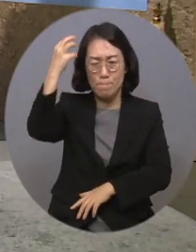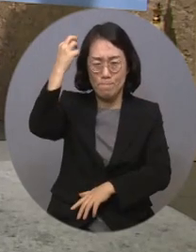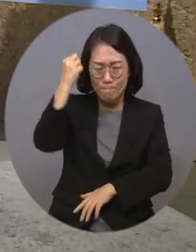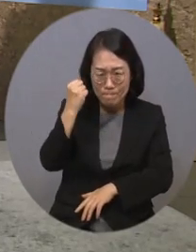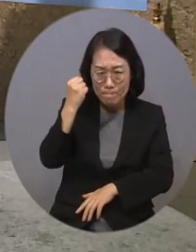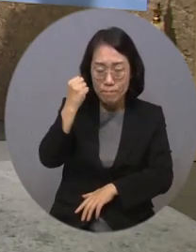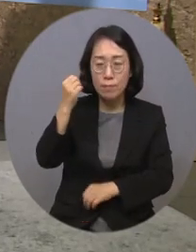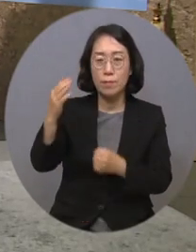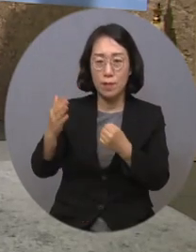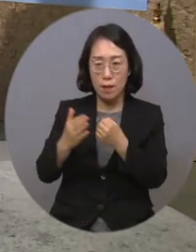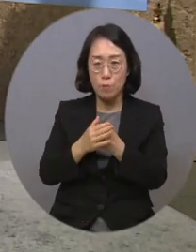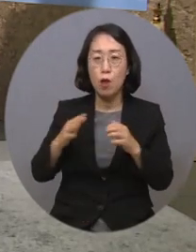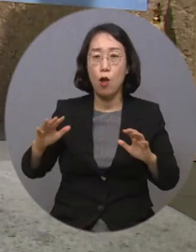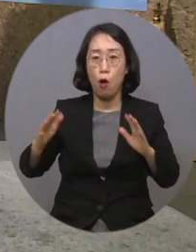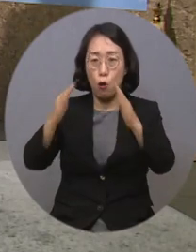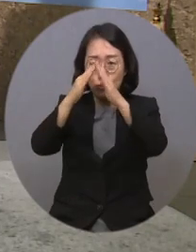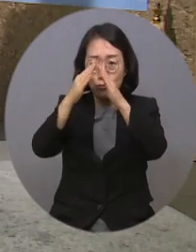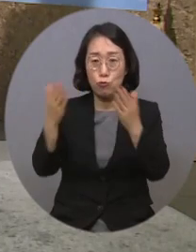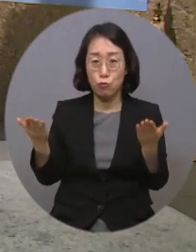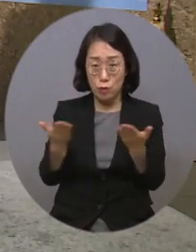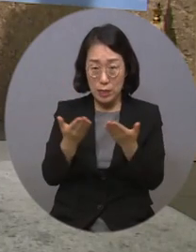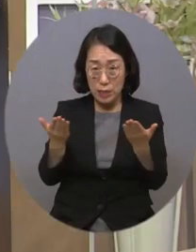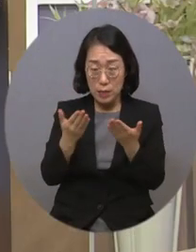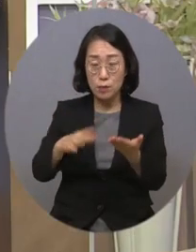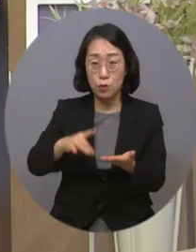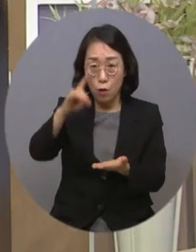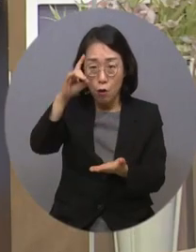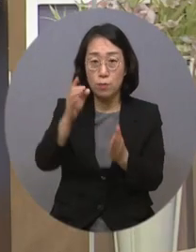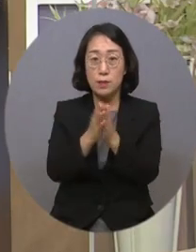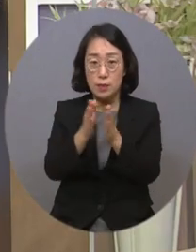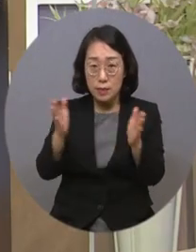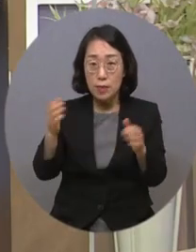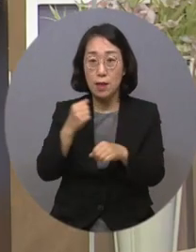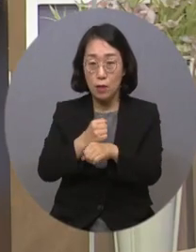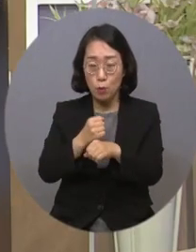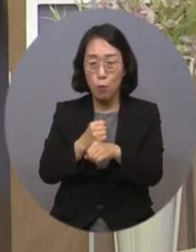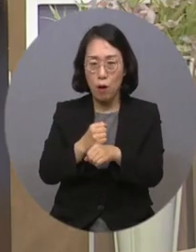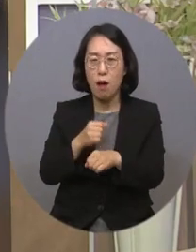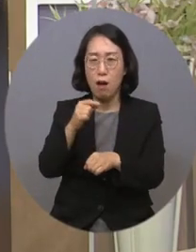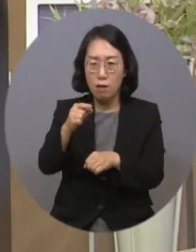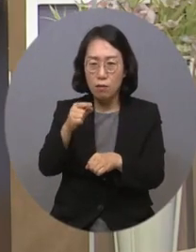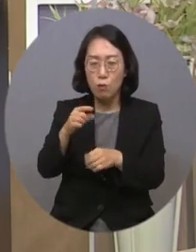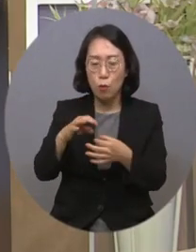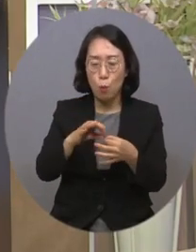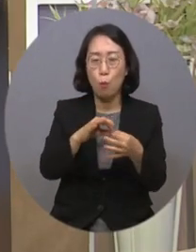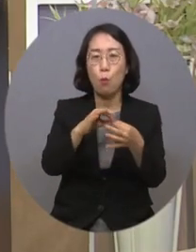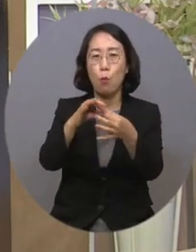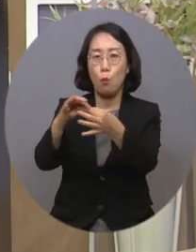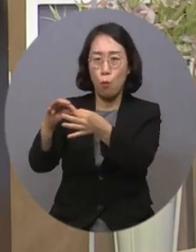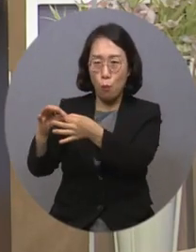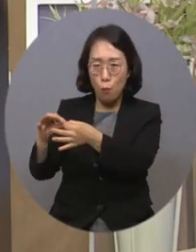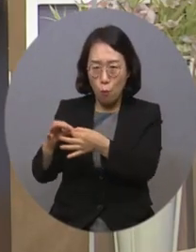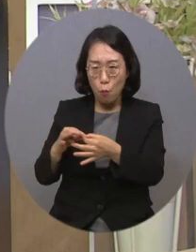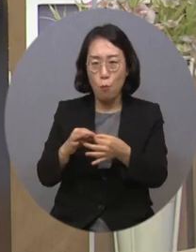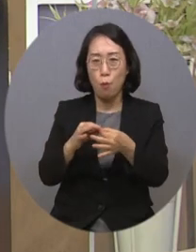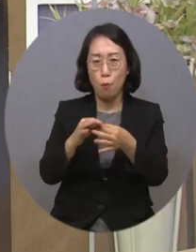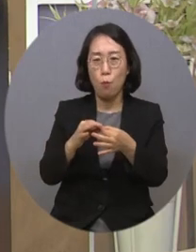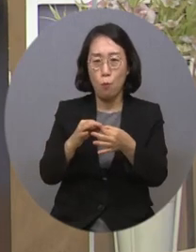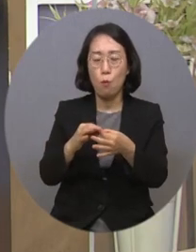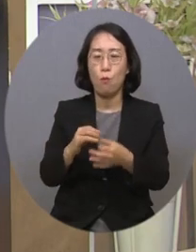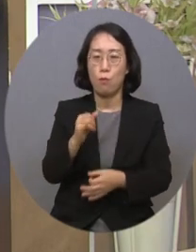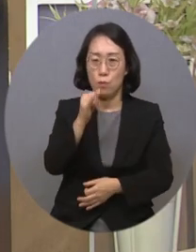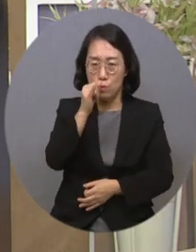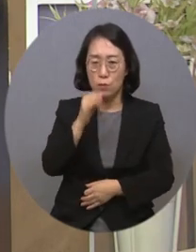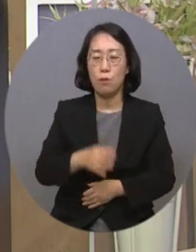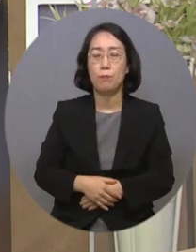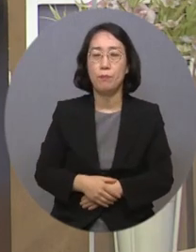네네. 또 그런 건축업에도 네네. 몸을 담게 되신 것 같고 네, 다 그런 이 맥락이 좀 같이 하는 네네. 것 같아요.